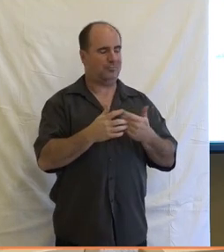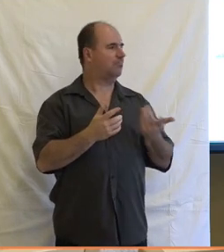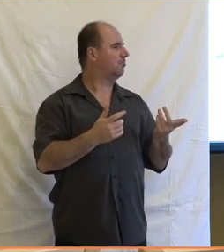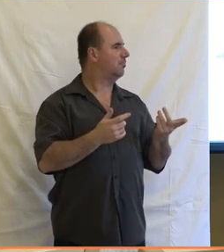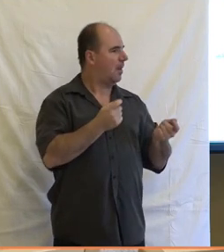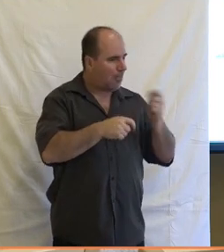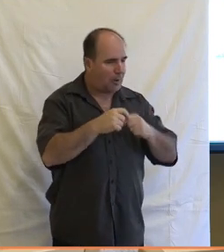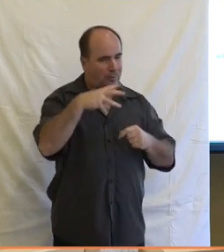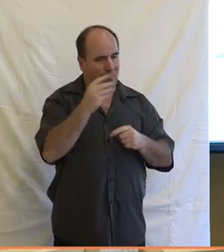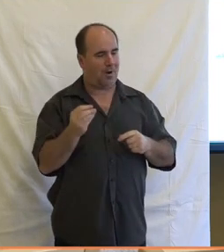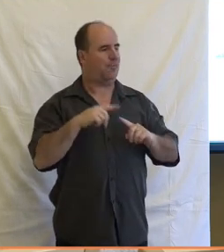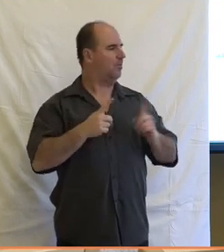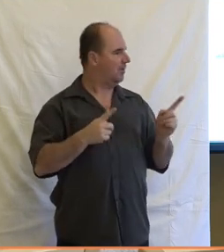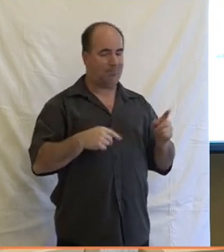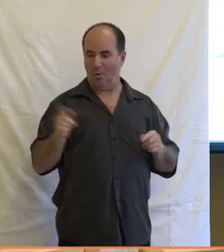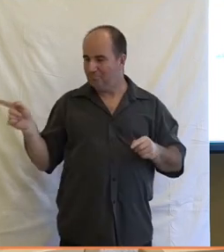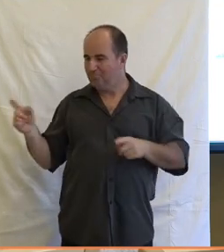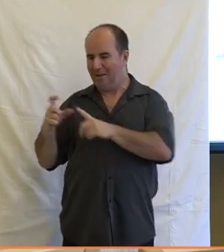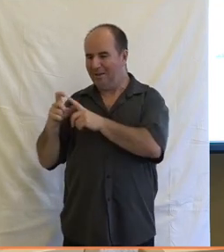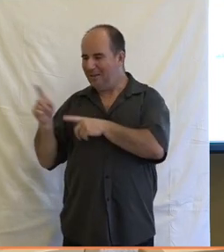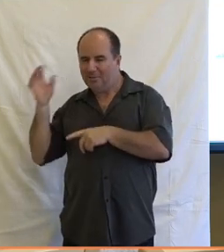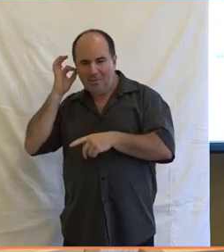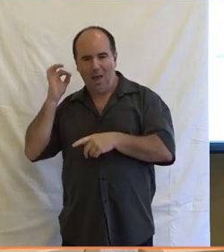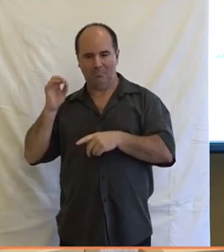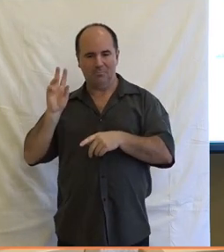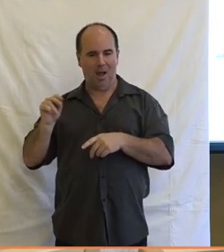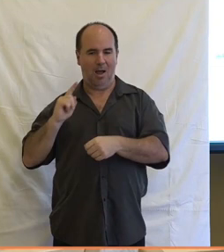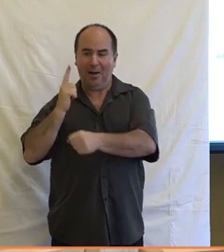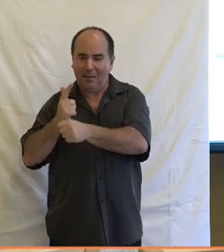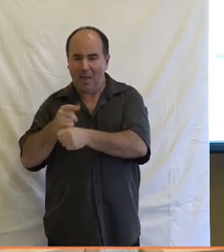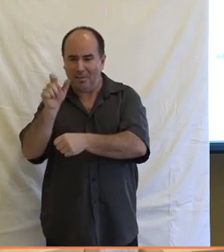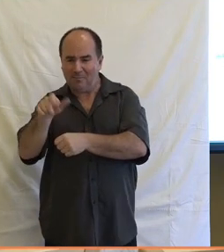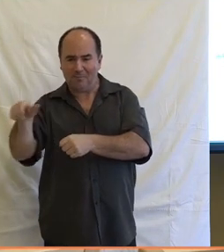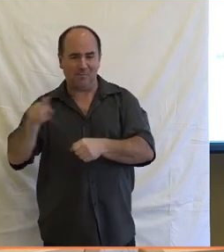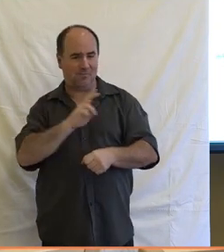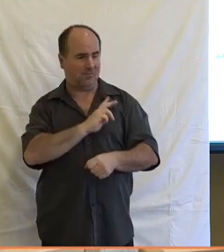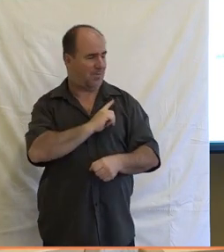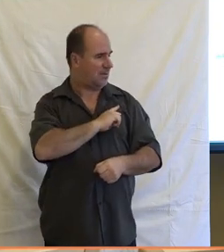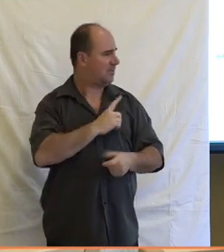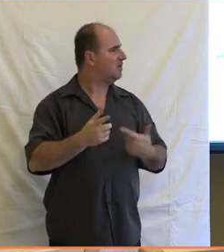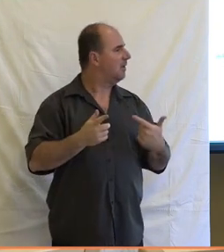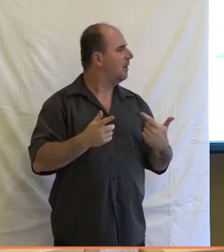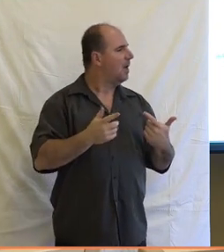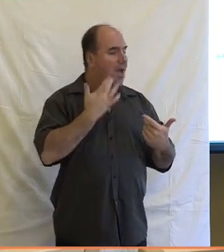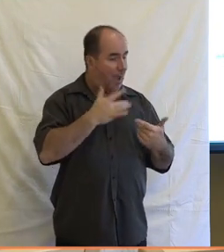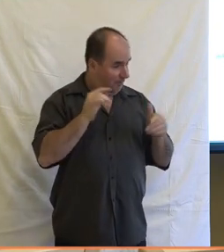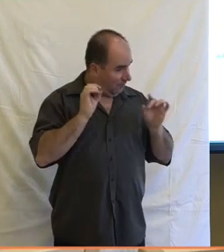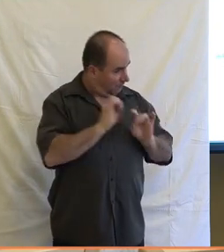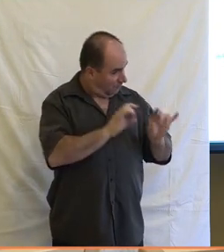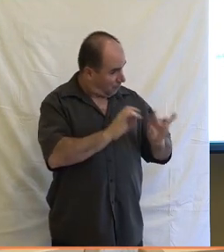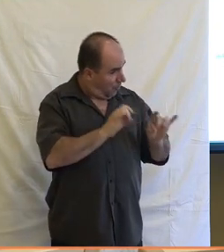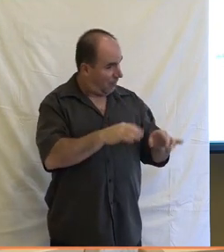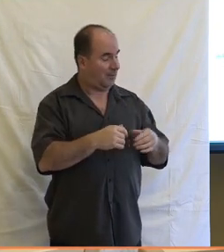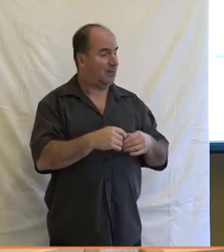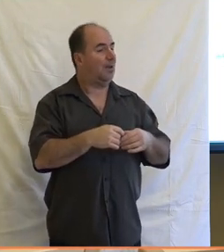Radku svoje uživatele, Dita svoje, řekněme, klienty, nakolik je školíte i vlastně o možnostech nebo nakolik jste si vědomí i o